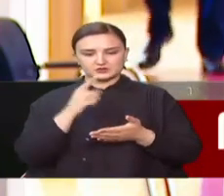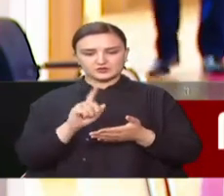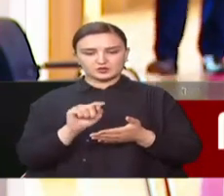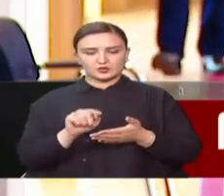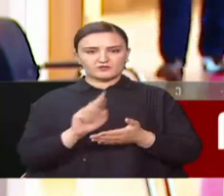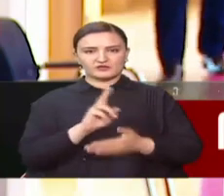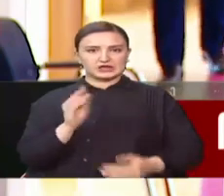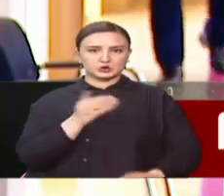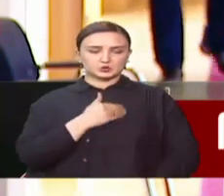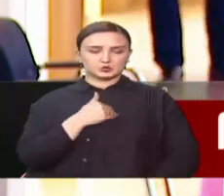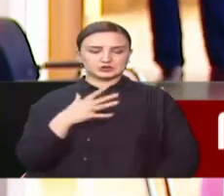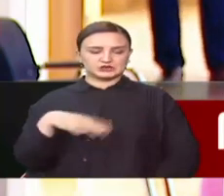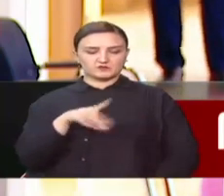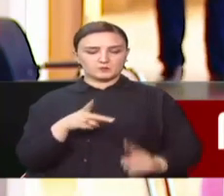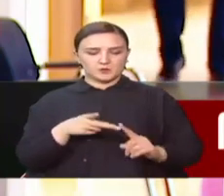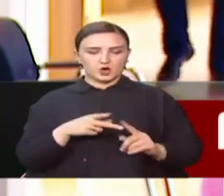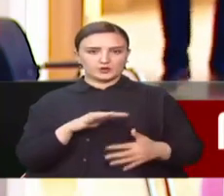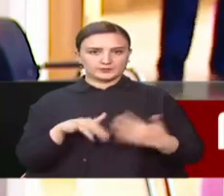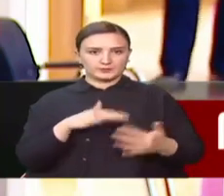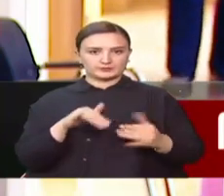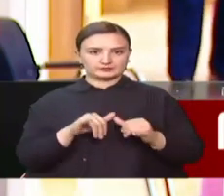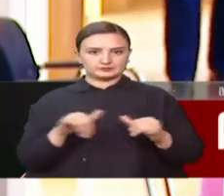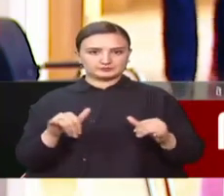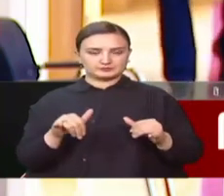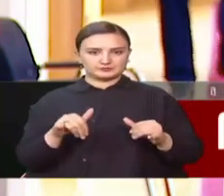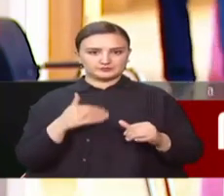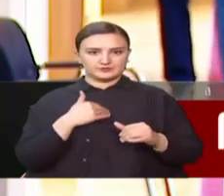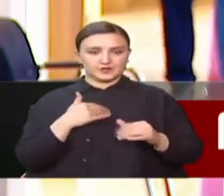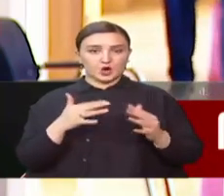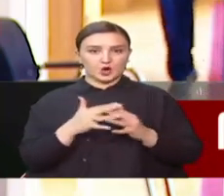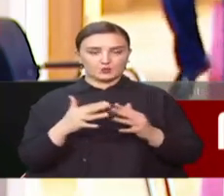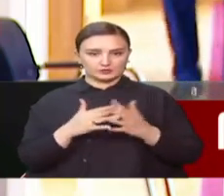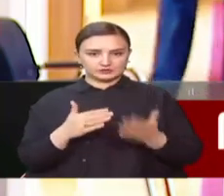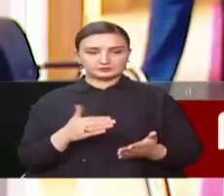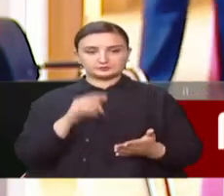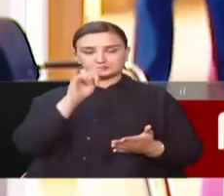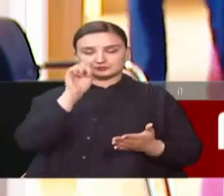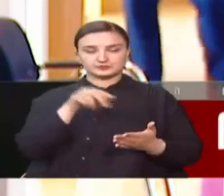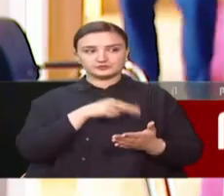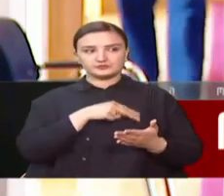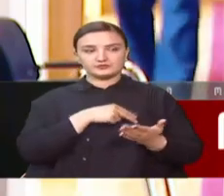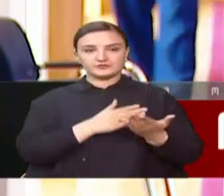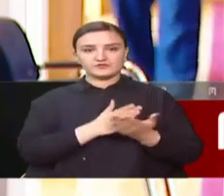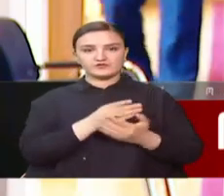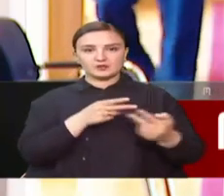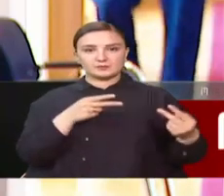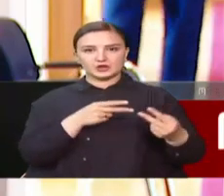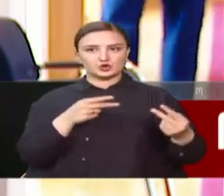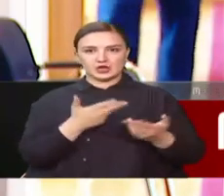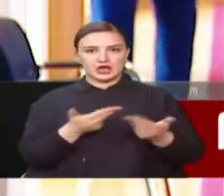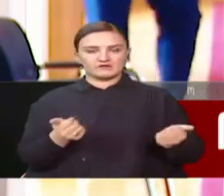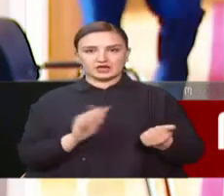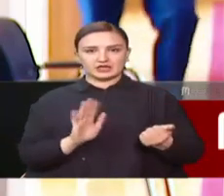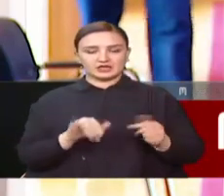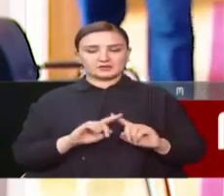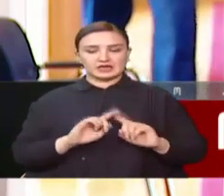ვიღაცას უნდა რაღაც საქართველოში მეორე ფრონტის გახსნა. ის, რომ ჩვენ უკრაინის სტრატეგიული პარტნიორად პრაქტიკულად აღარ ვაღიარებთ, განსაკუთრებით